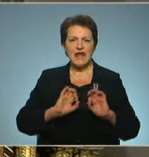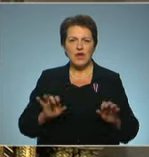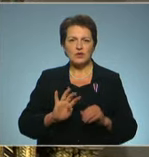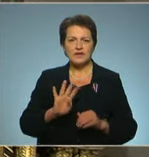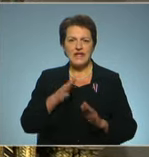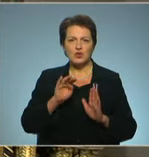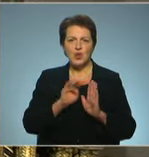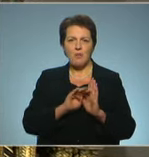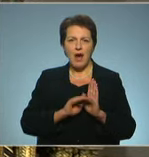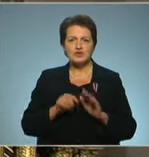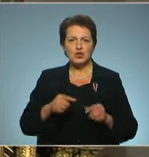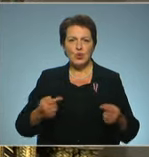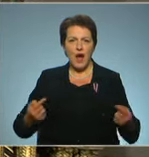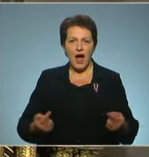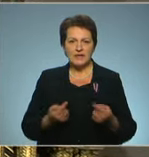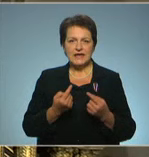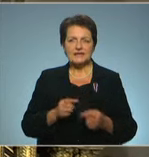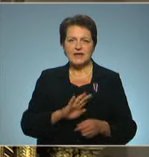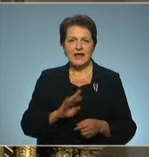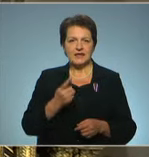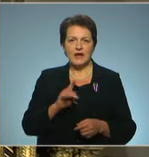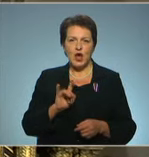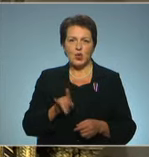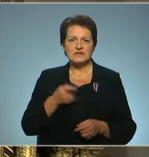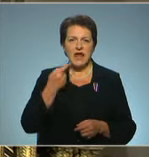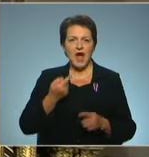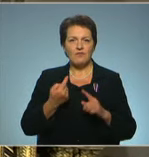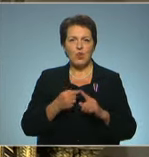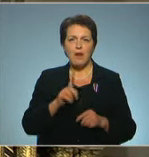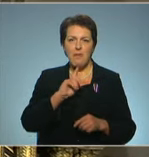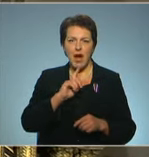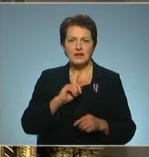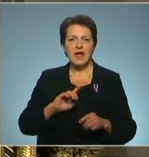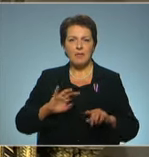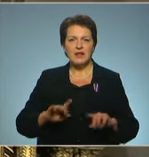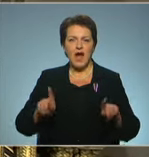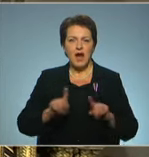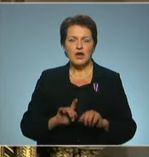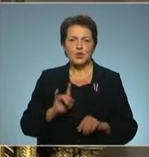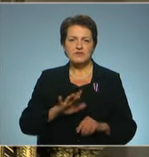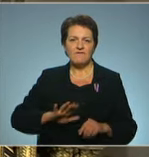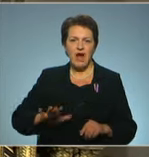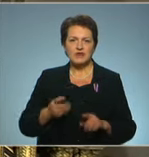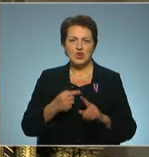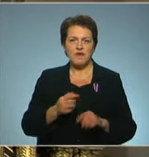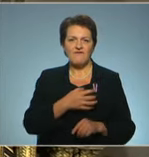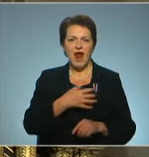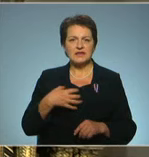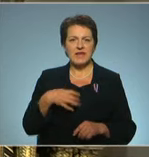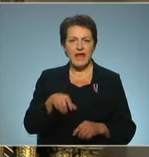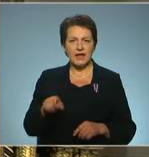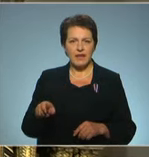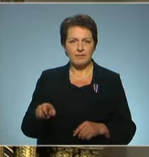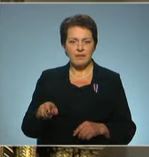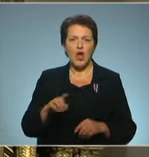Bausli, to attiecina ne tikai uz tēvu un māti, bet arī uz valsti un valdniekiem. Runājot par